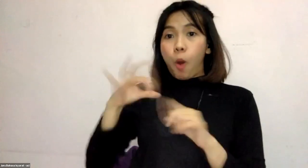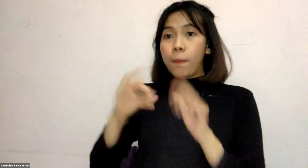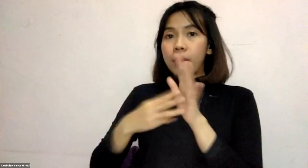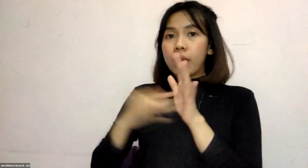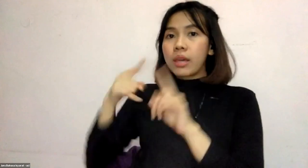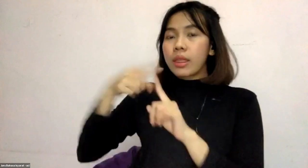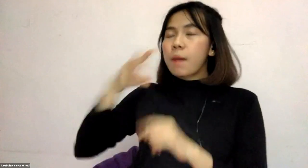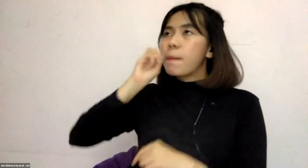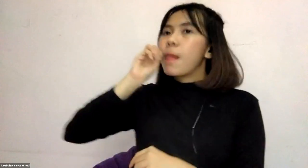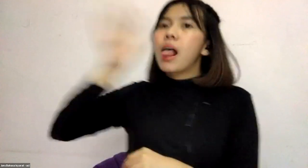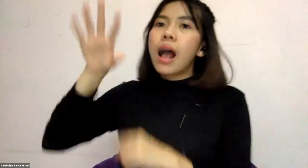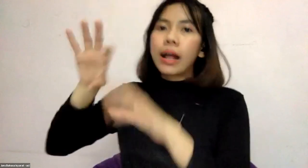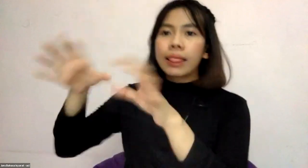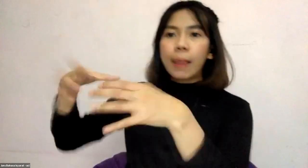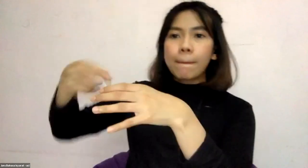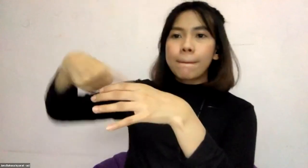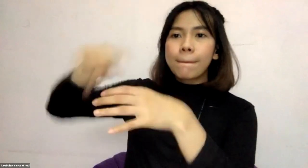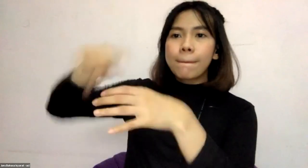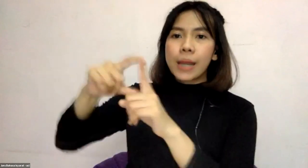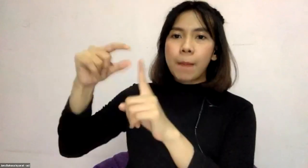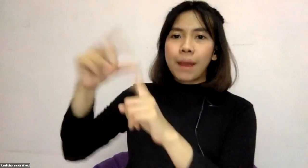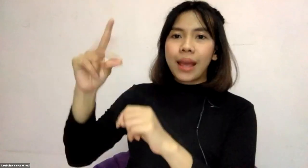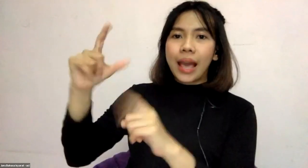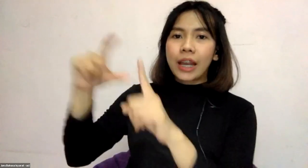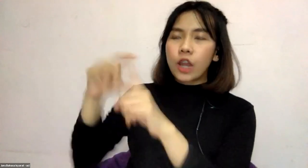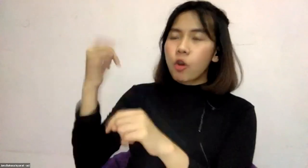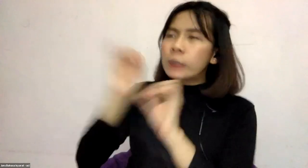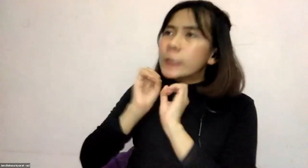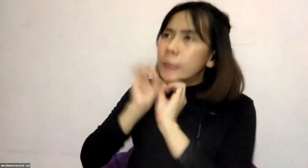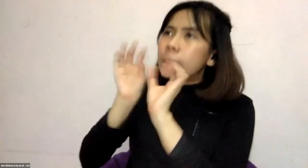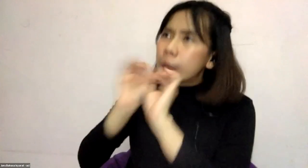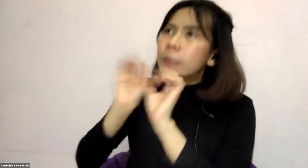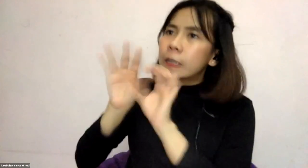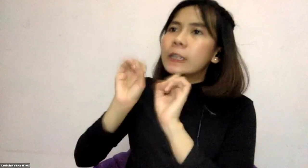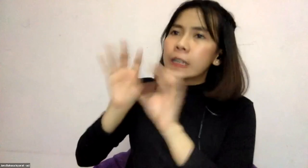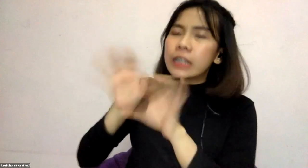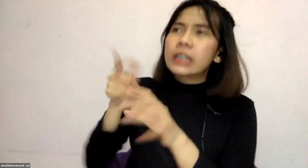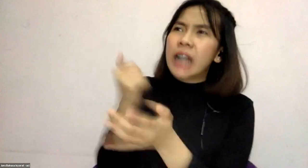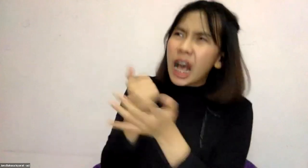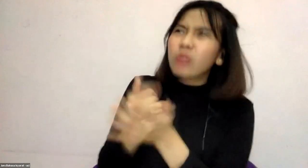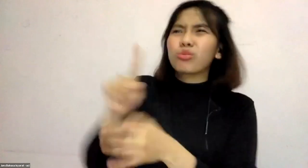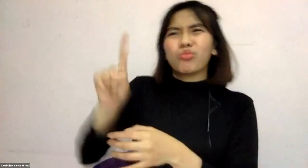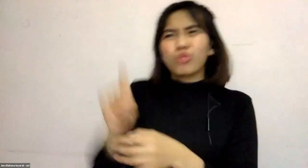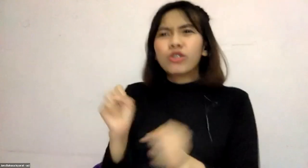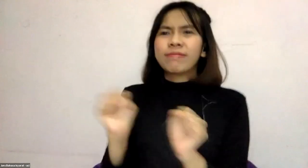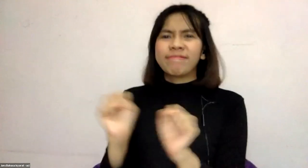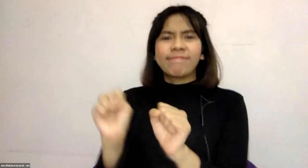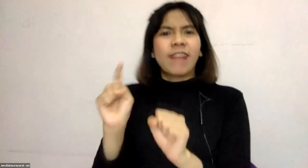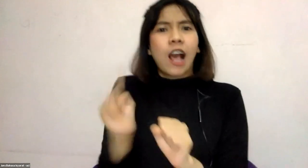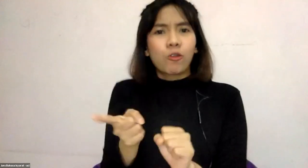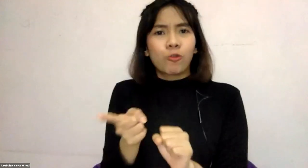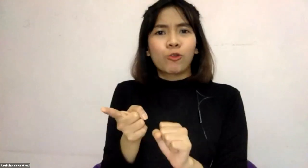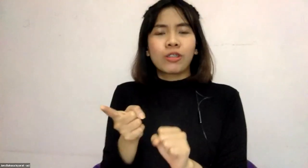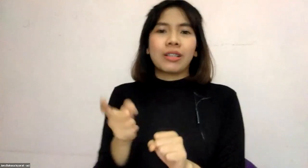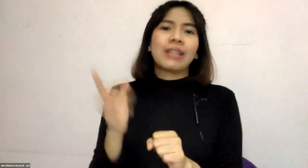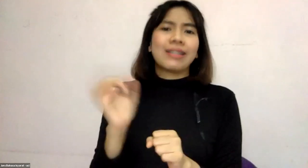tampangnya membuat membuka pemahaman bahwa itu Alangkah diperlukannya termasuk